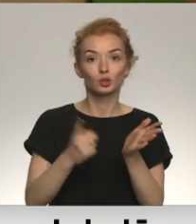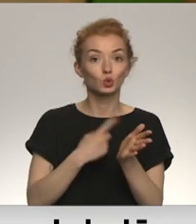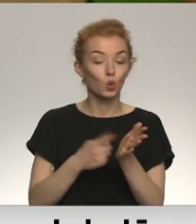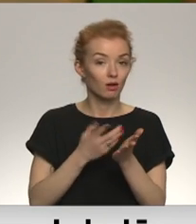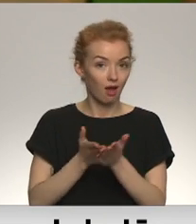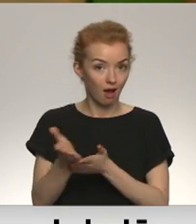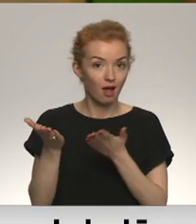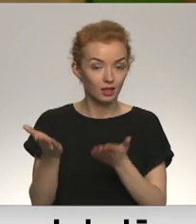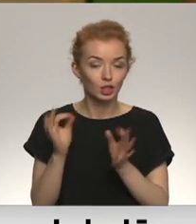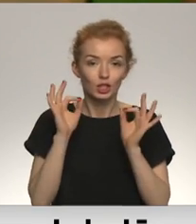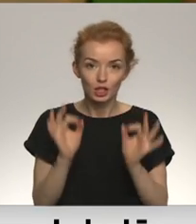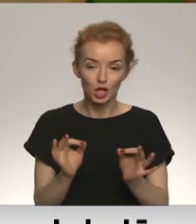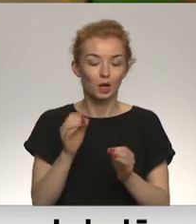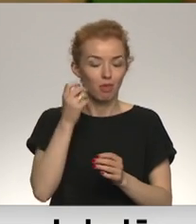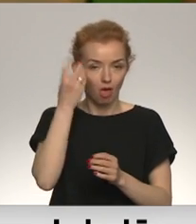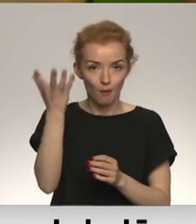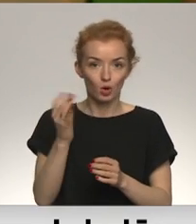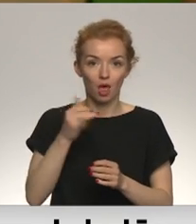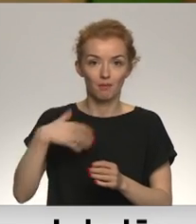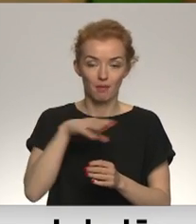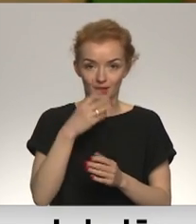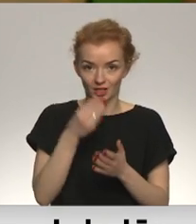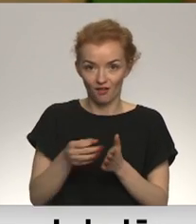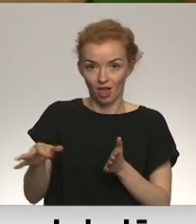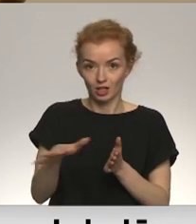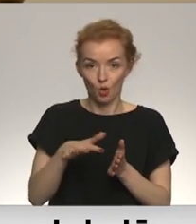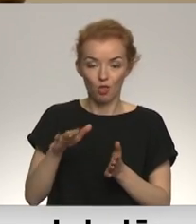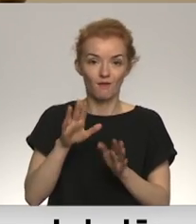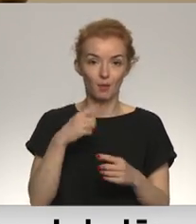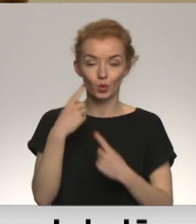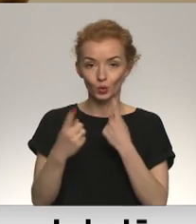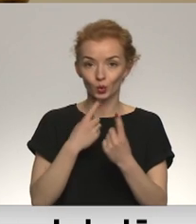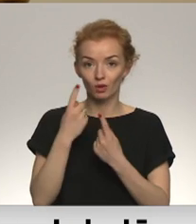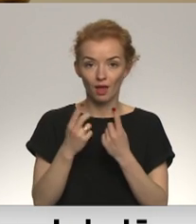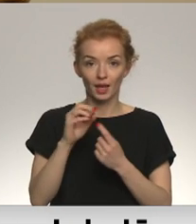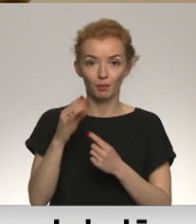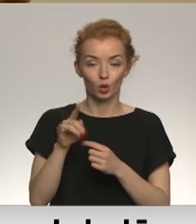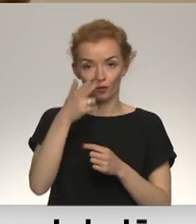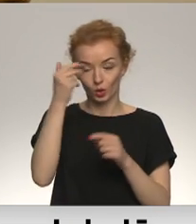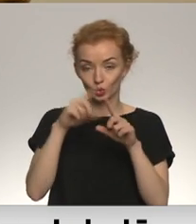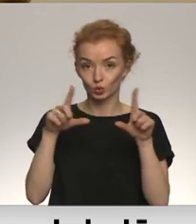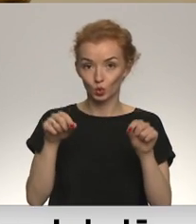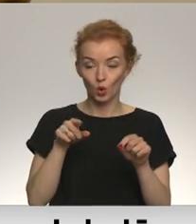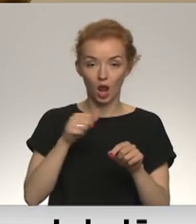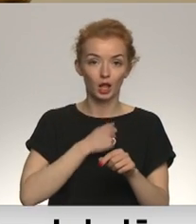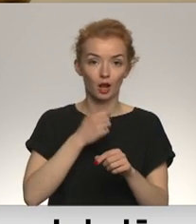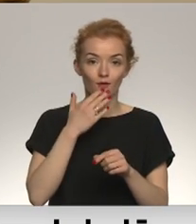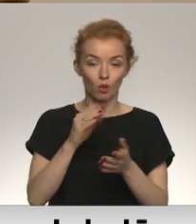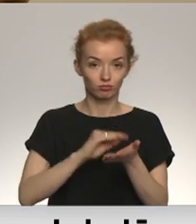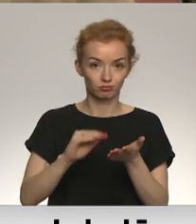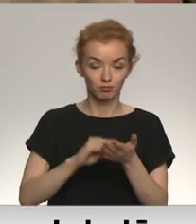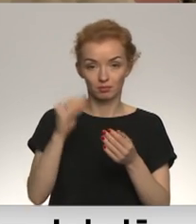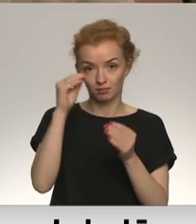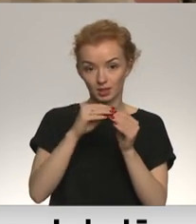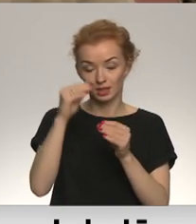tik tiešām ir joprūt, lai mēs varētu savā reģionā runāt. Riebiņu vidusskolā latgaliešu rakstu valodu mācās 10.